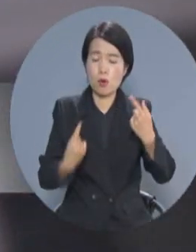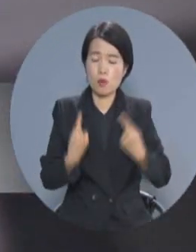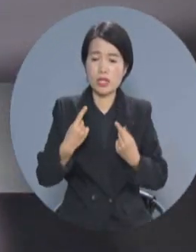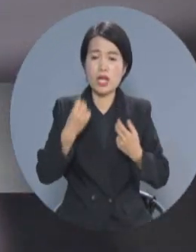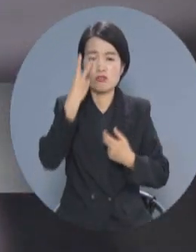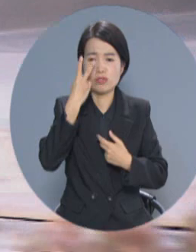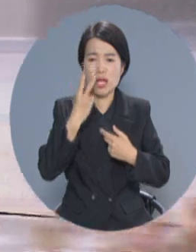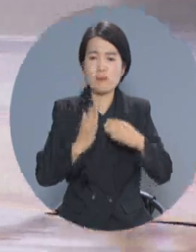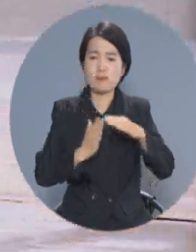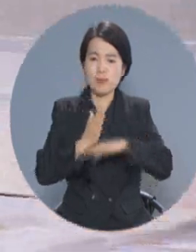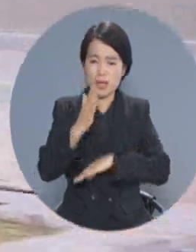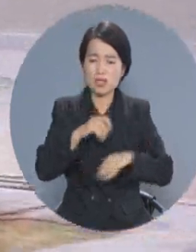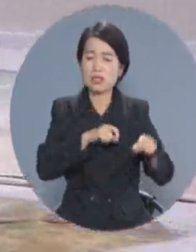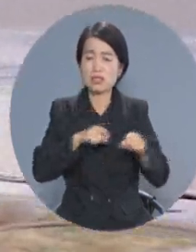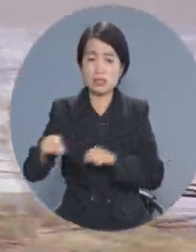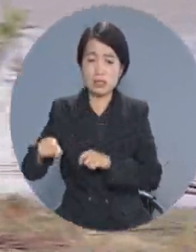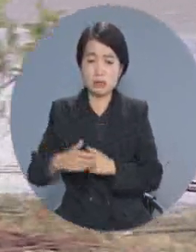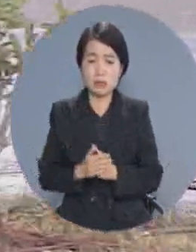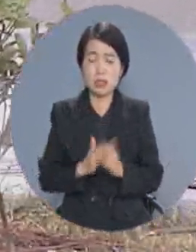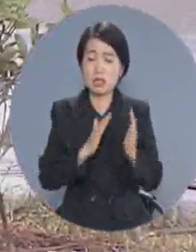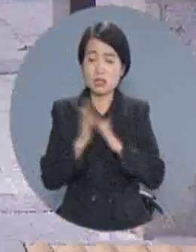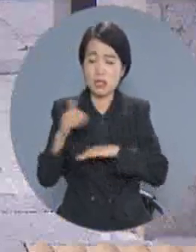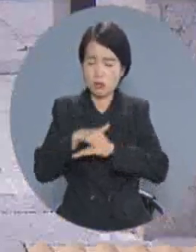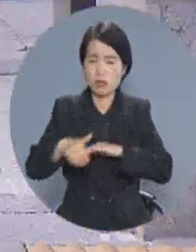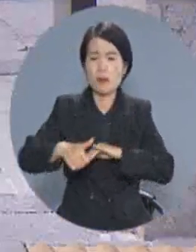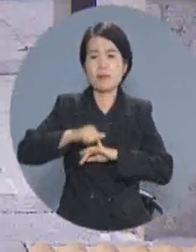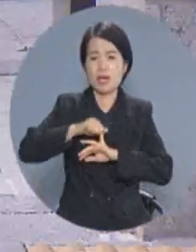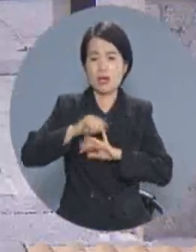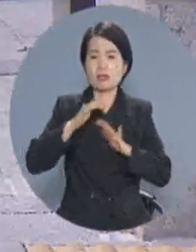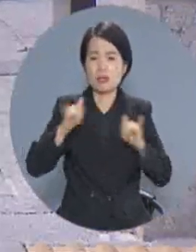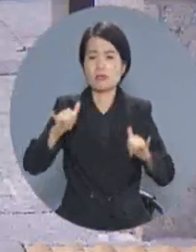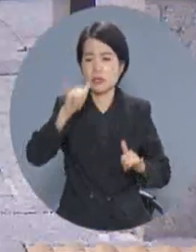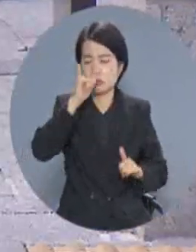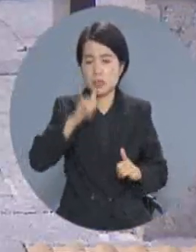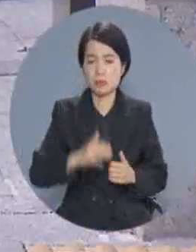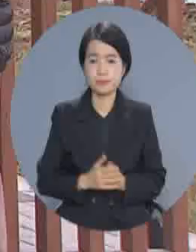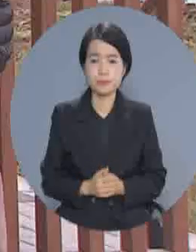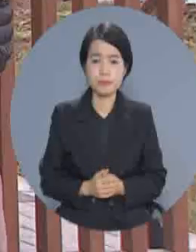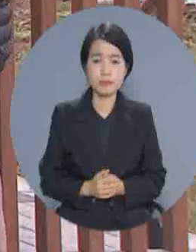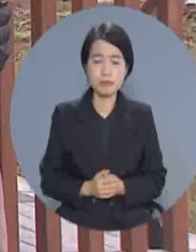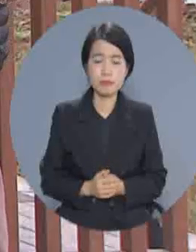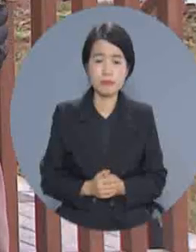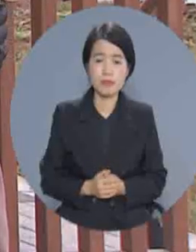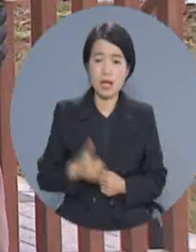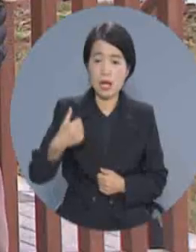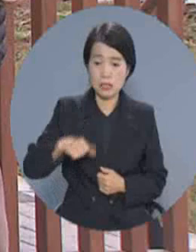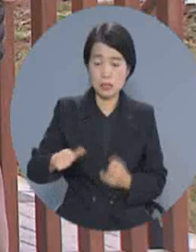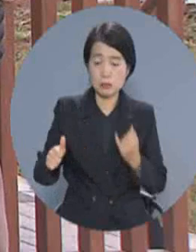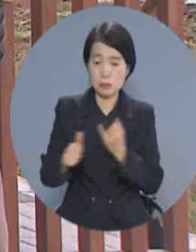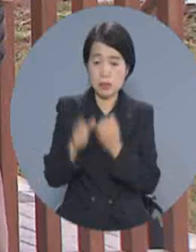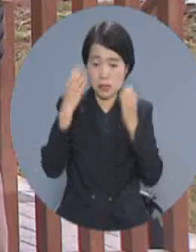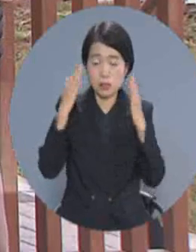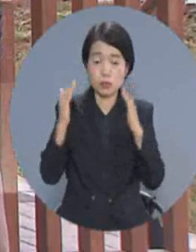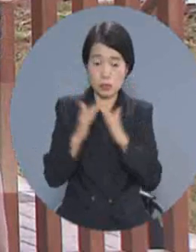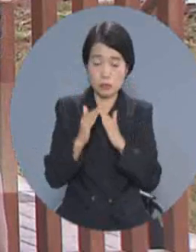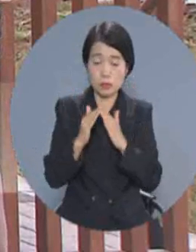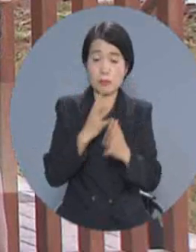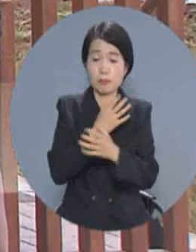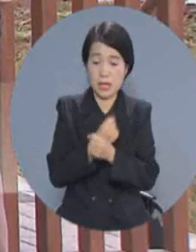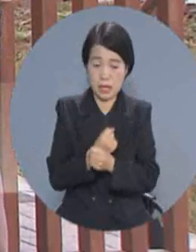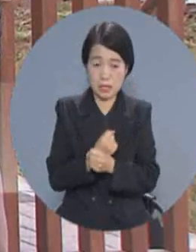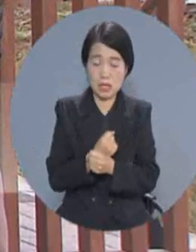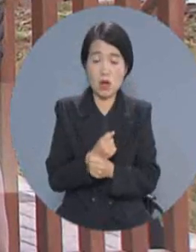넘게 입주가 지연되면서 이사 계획에 차질을 빚는 사람들도 있습니다. 아들 내외 신혼집으로 분양을 받은